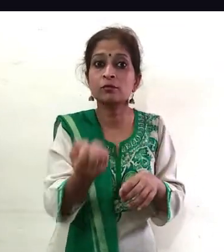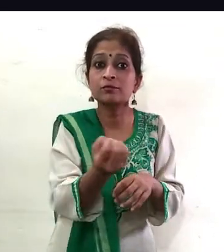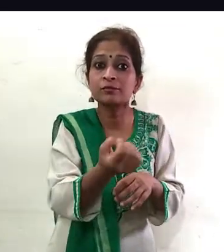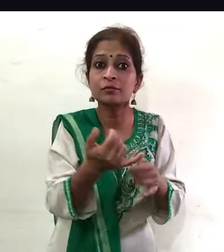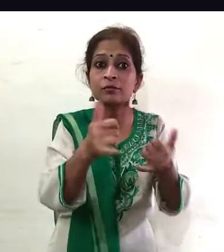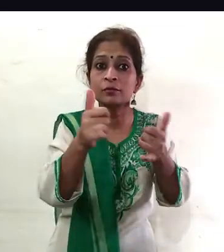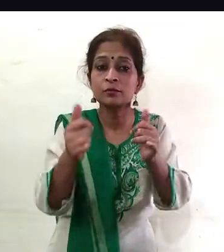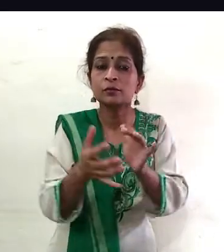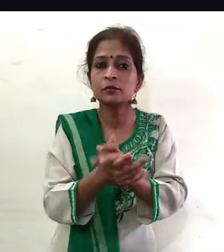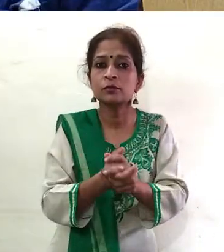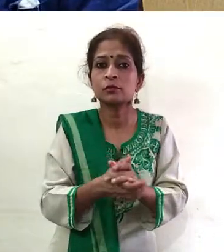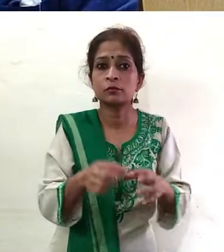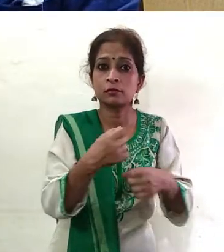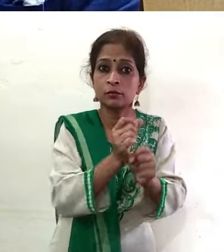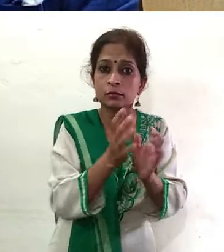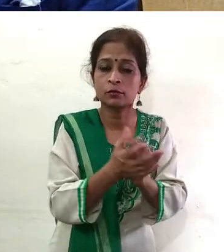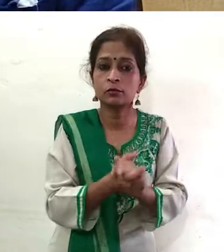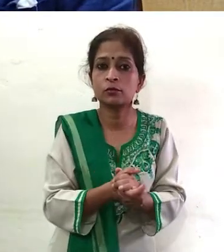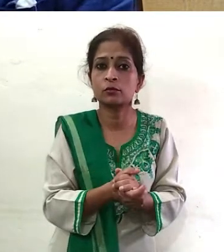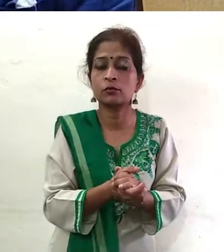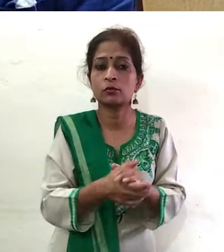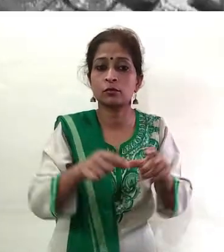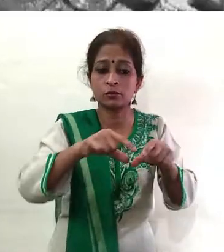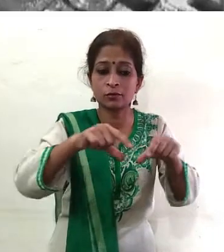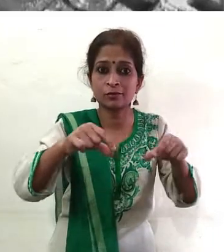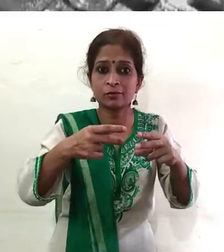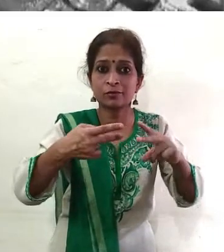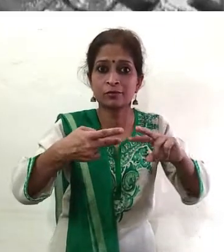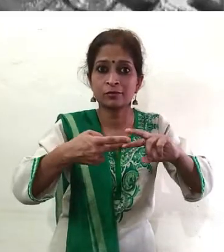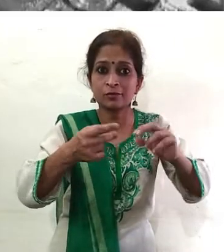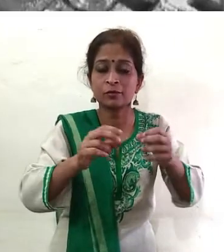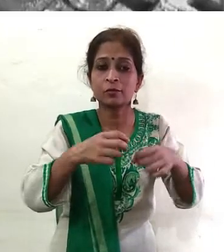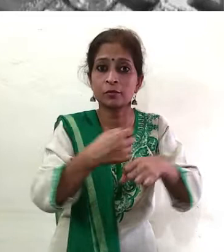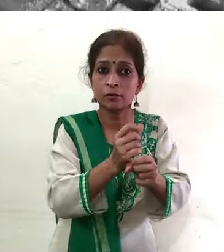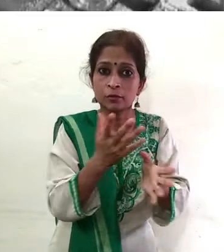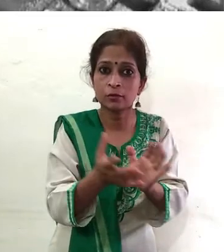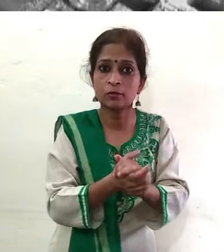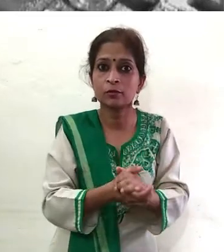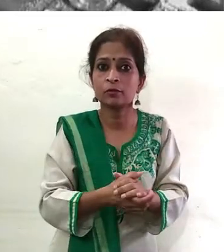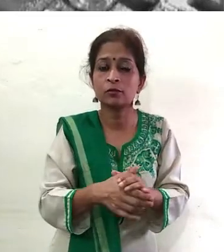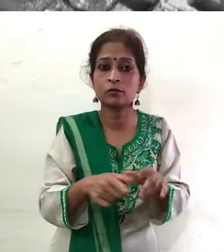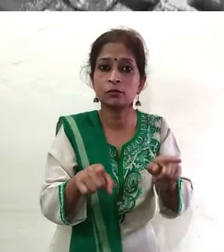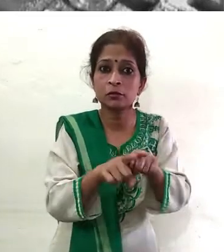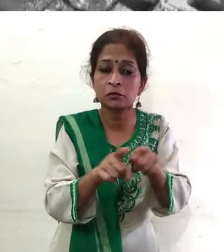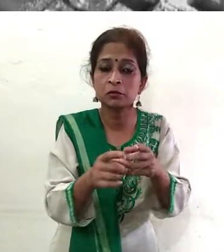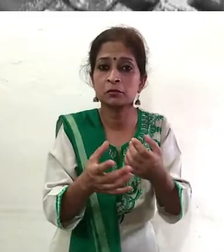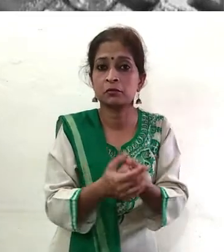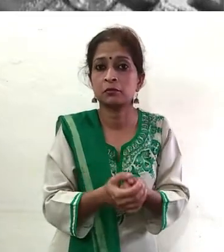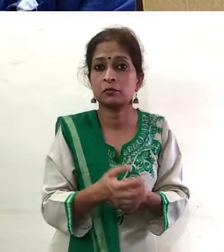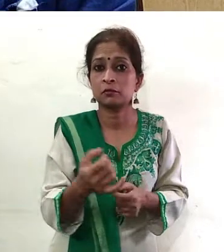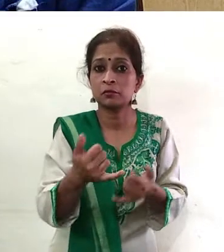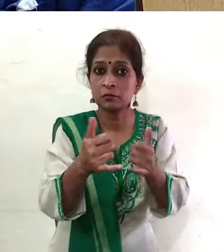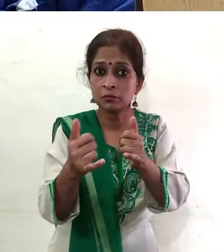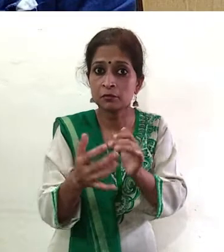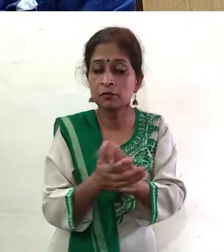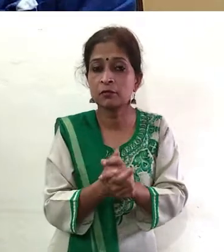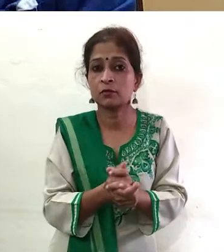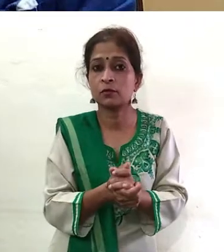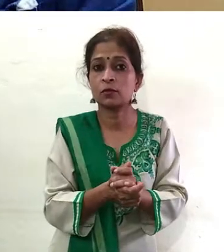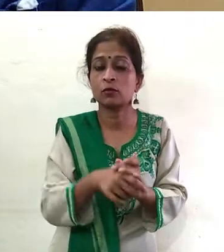और हमारे साथ रहेंगे तो की रीढ़ की हड्डियां सेवर अपने पास हम बनाए थे और साथ ही साथ